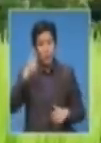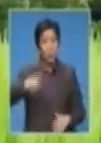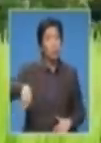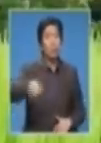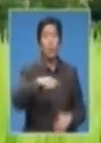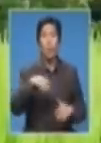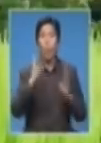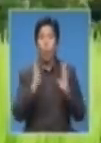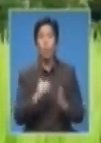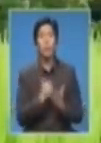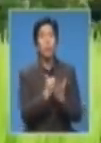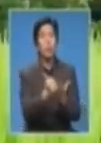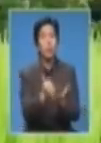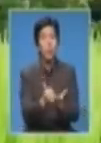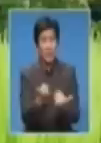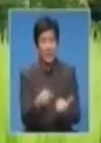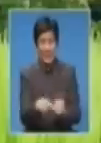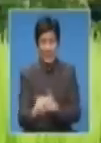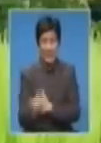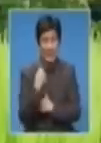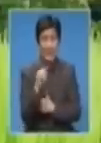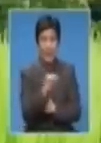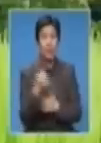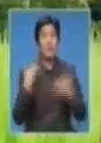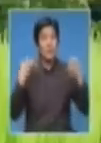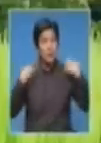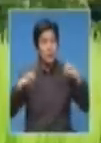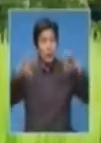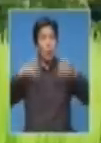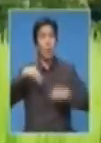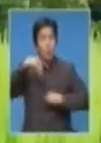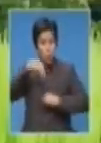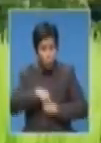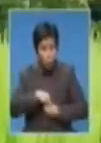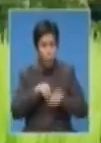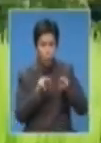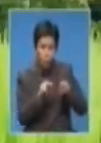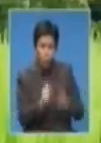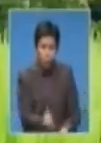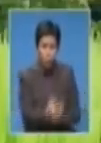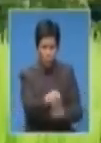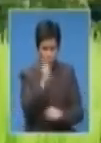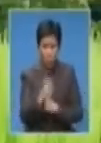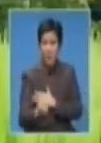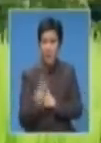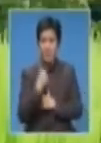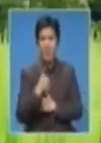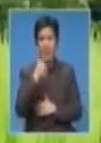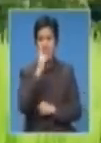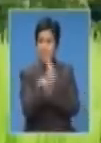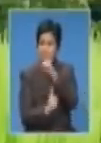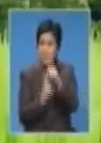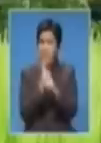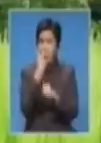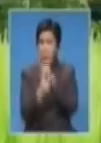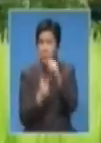ครับวันนี้ถ้ายังไม่เข้มแข็งรัฐบาลกับข้าราชการก็ต้องอยู่อย่างนี้ไปก่อนนะครับท่านต้องแสดงความเข้มแข็งให้ได้ภายในปี2ปีนี้ให้ได้ ถ้าเป็นอย่างนั้นค่อยว่